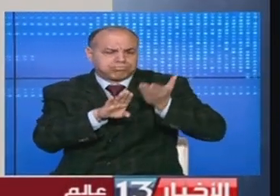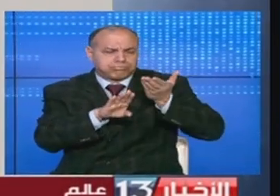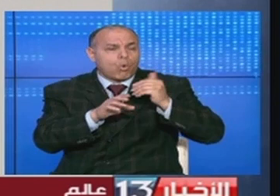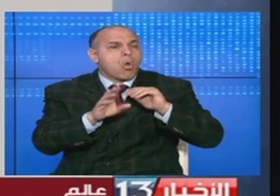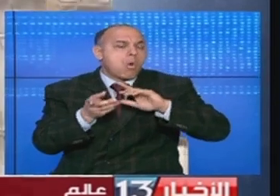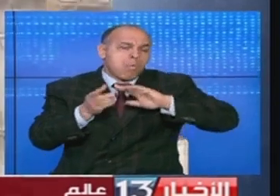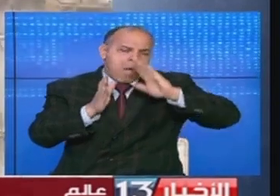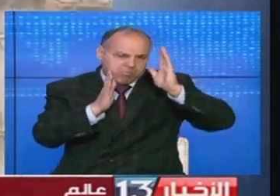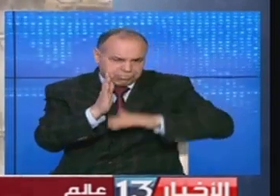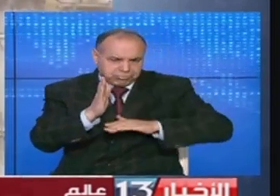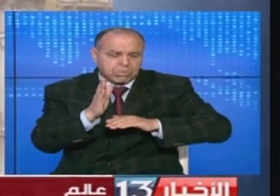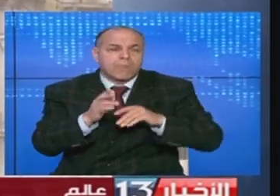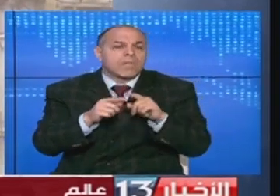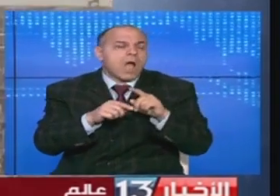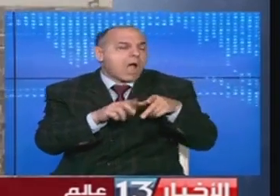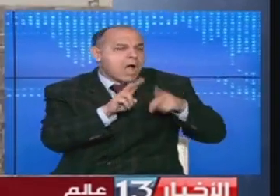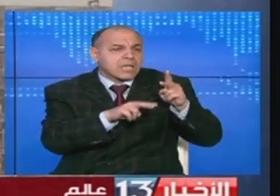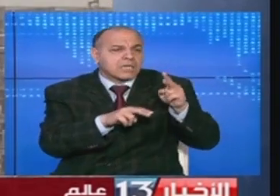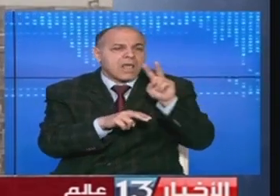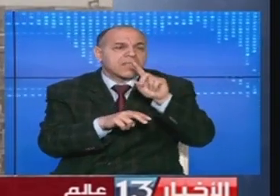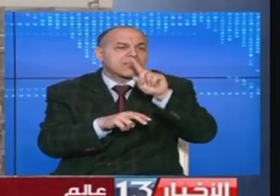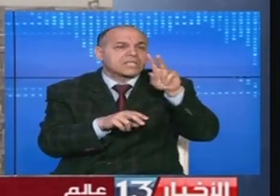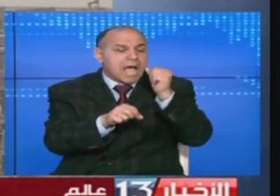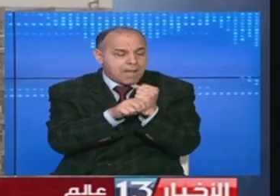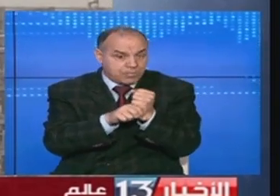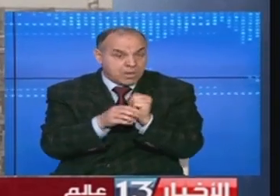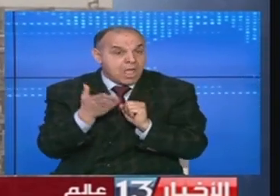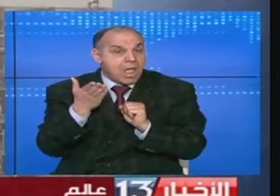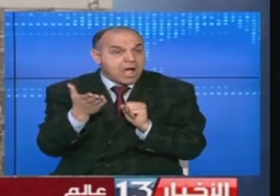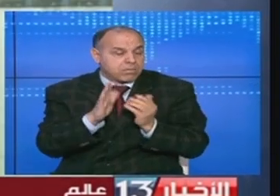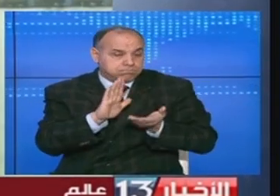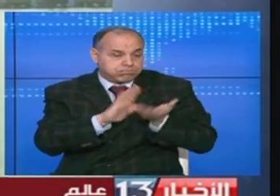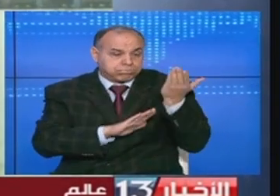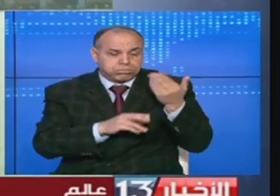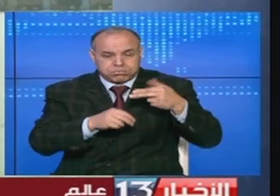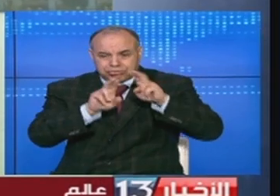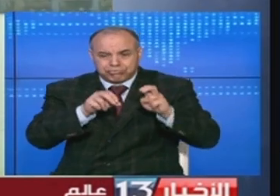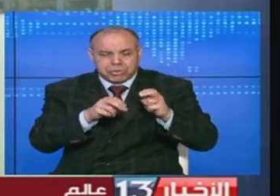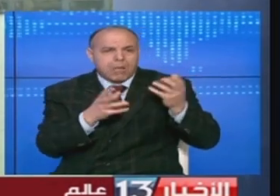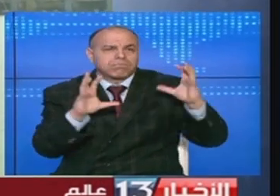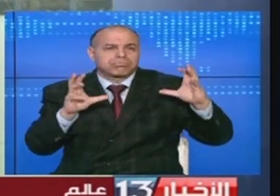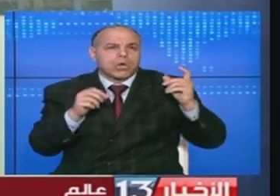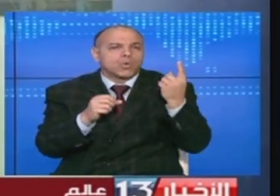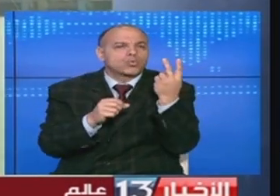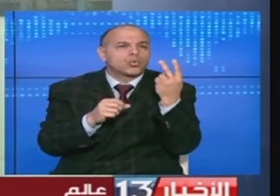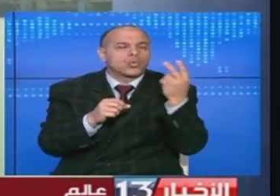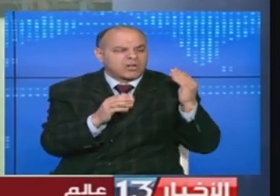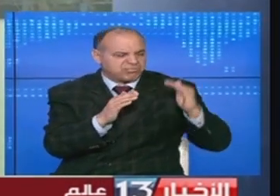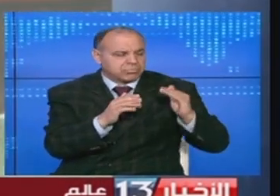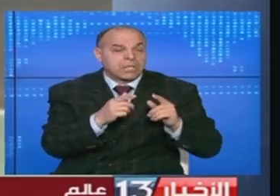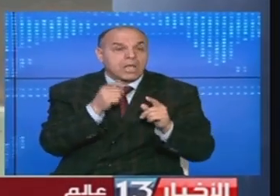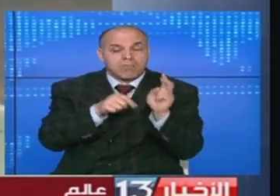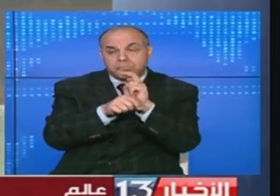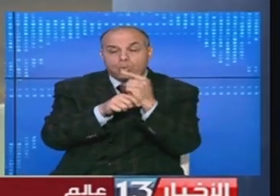اسوا انخفاض تاريخي لها منذ اكثر من اثني عشره سنه رغم ارتفاع العقود الاجله لخام برنت نحو دولارين في وقت